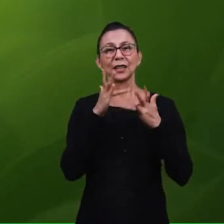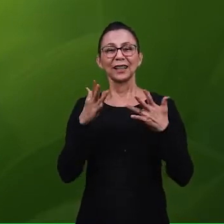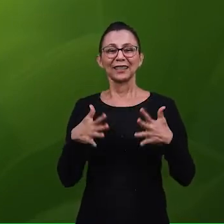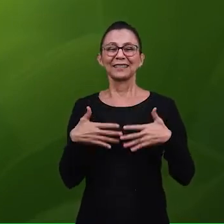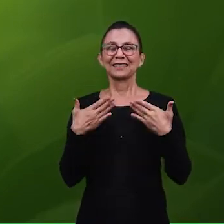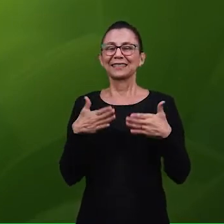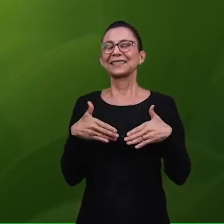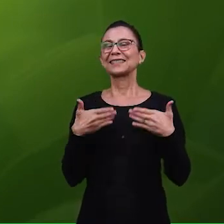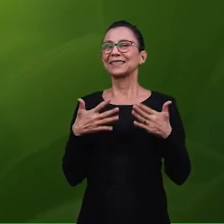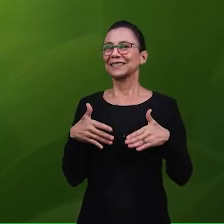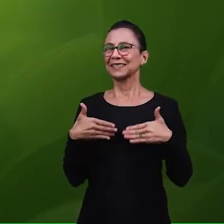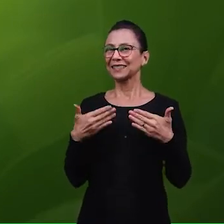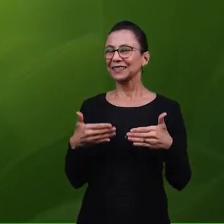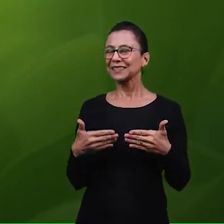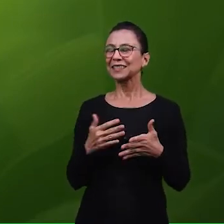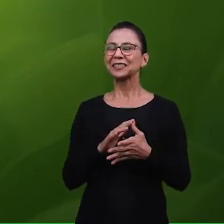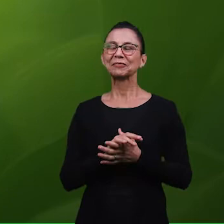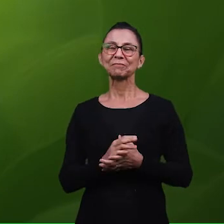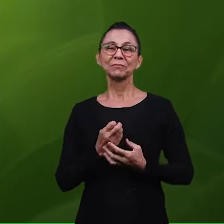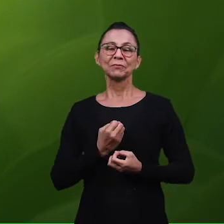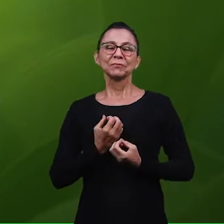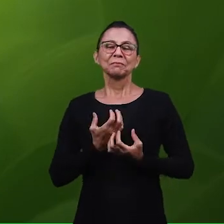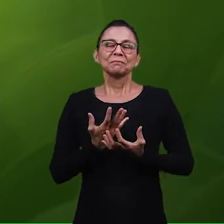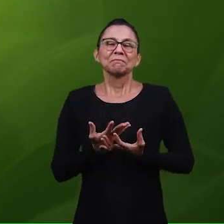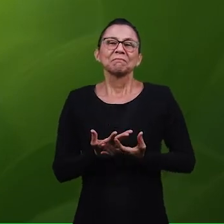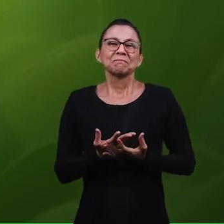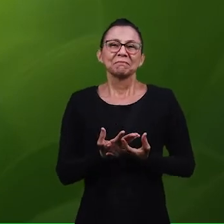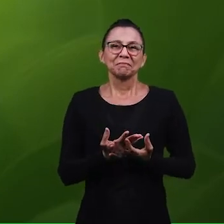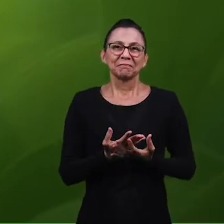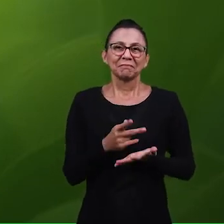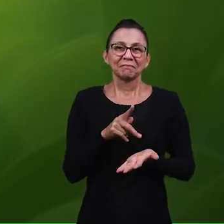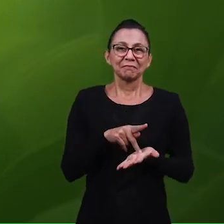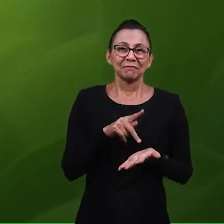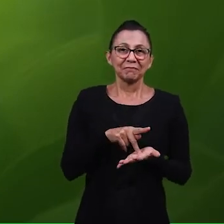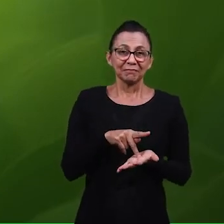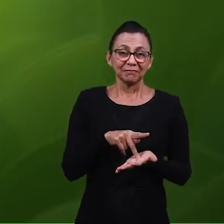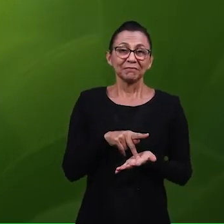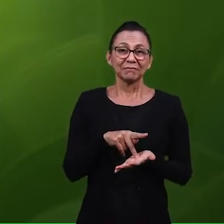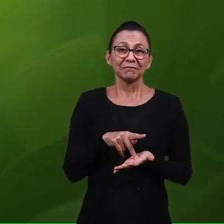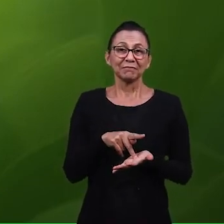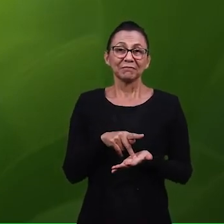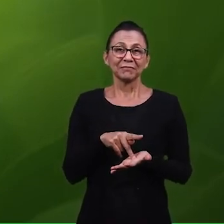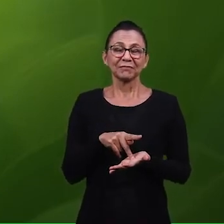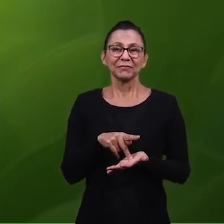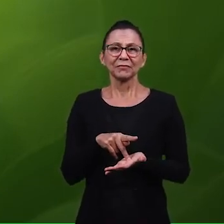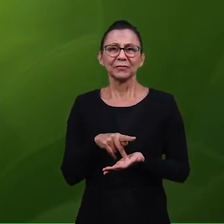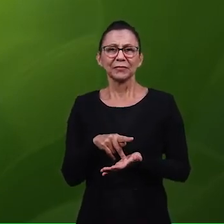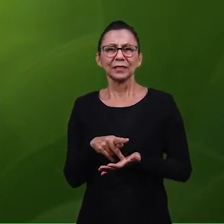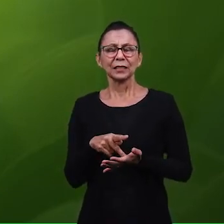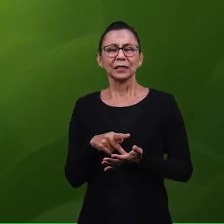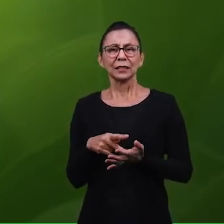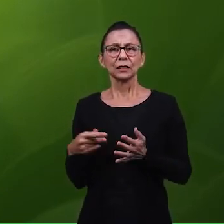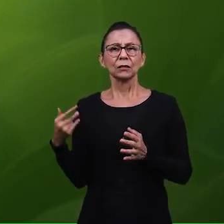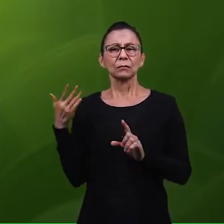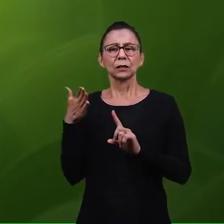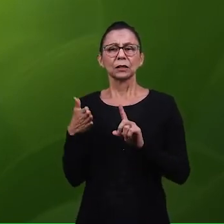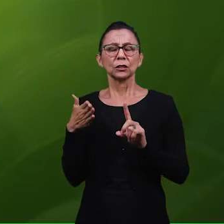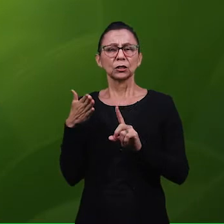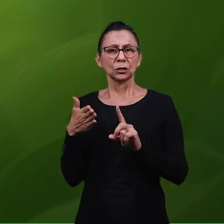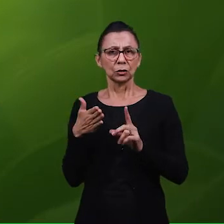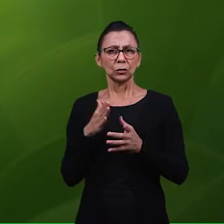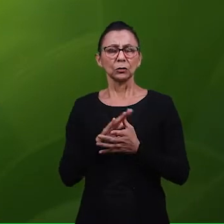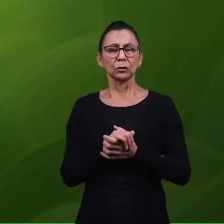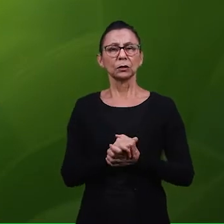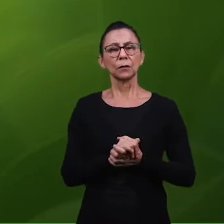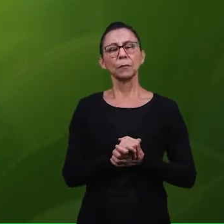discours, un court discours, et ces mots, elle avait l'objectif de réjouir le